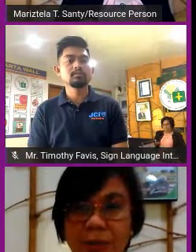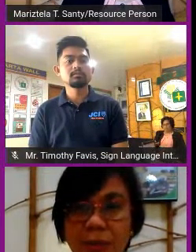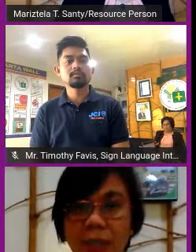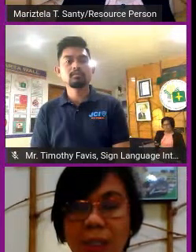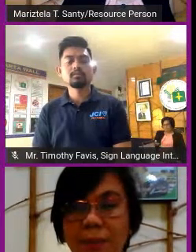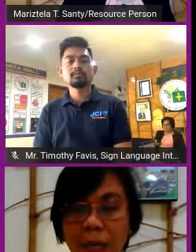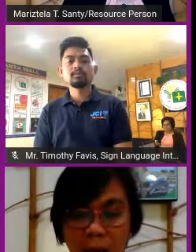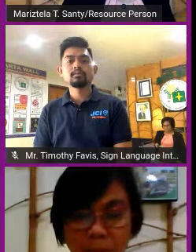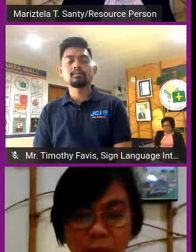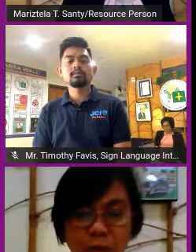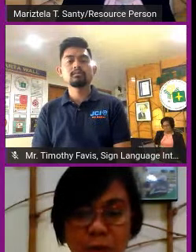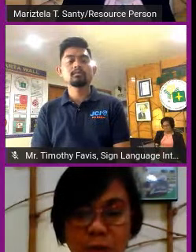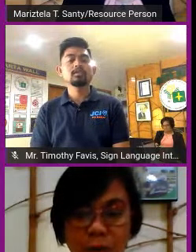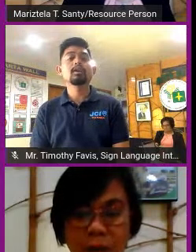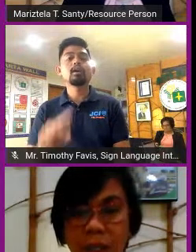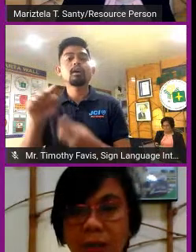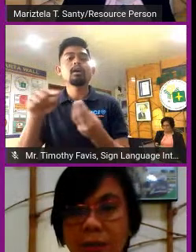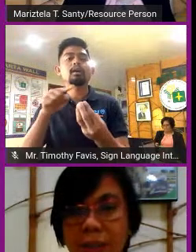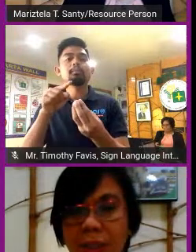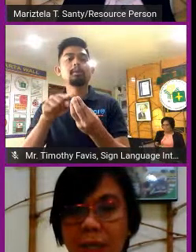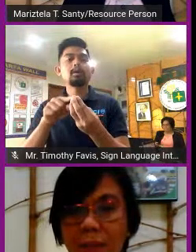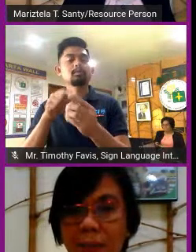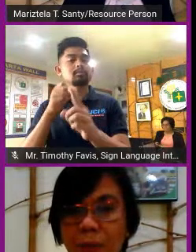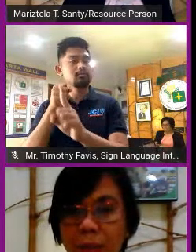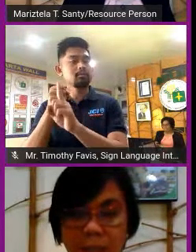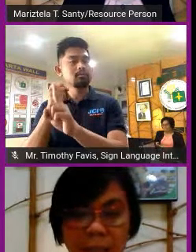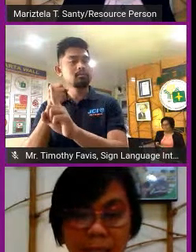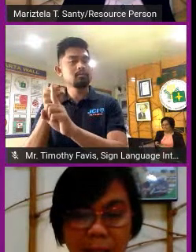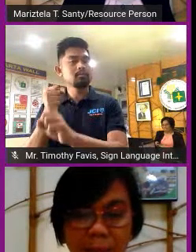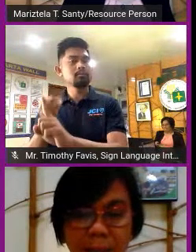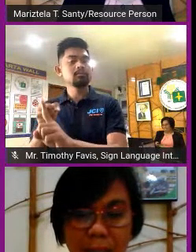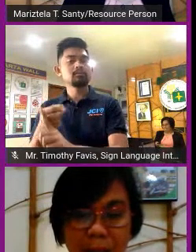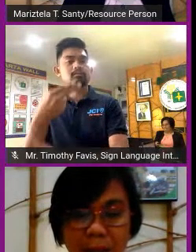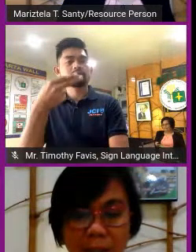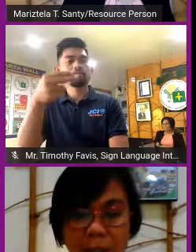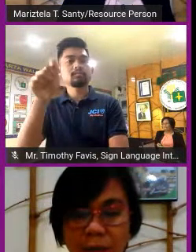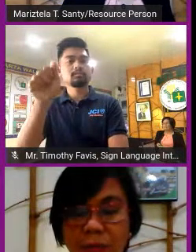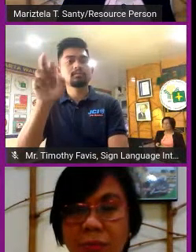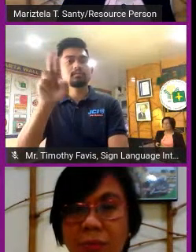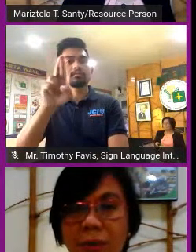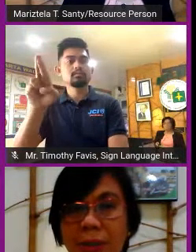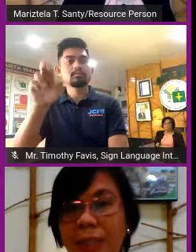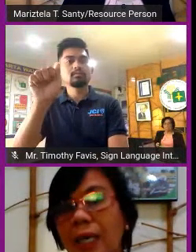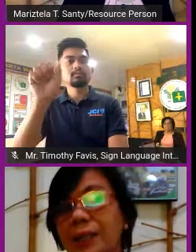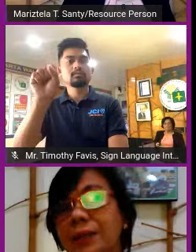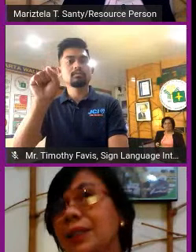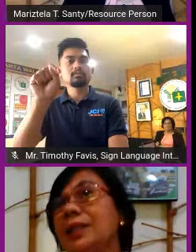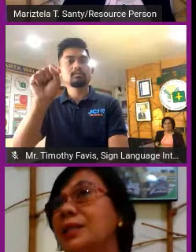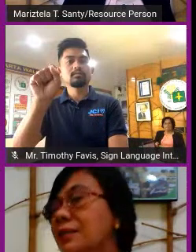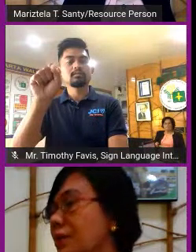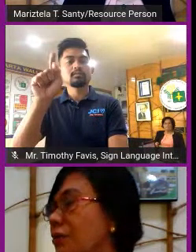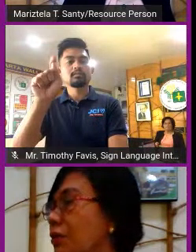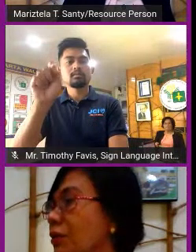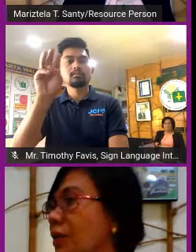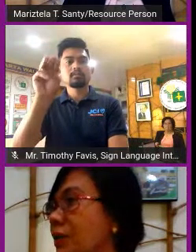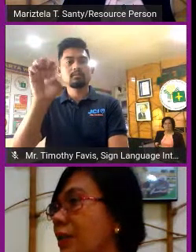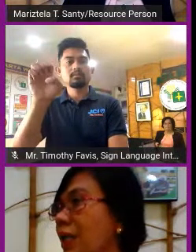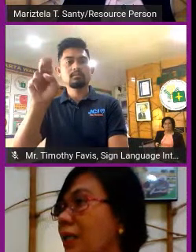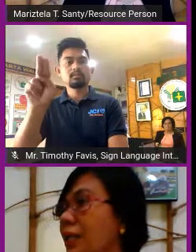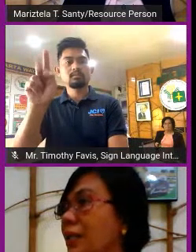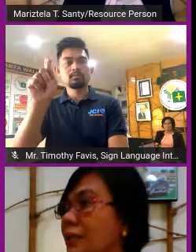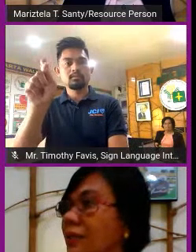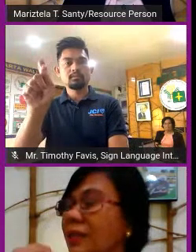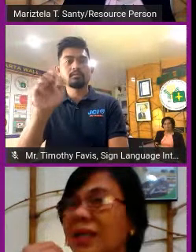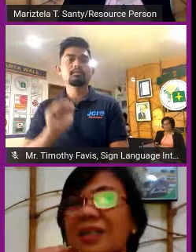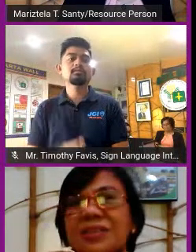regarding dun sa mga abuso, ang sinasabi po kasi ng karamihan yung kaya hindi siguro hindi